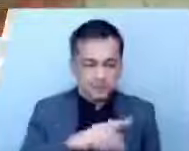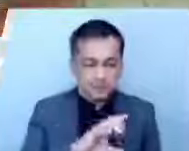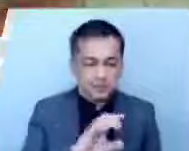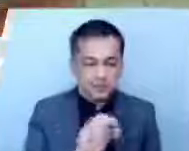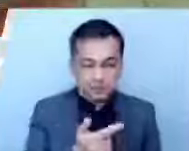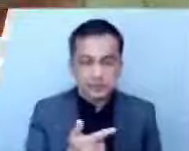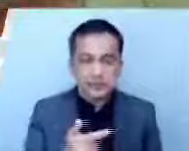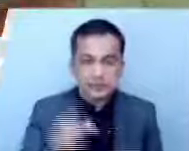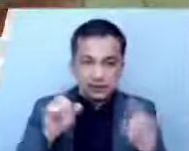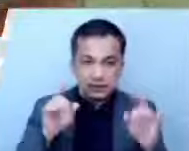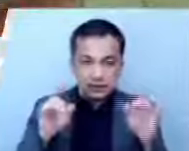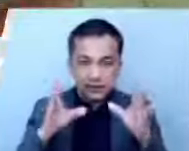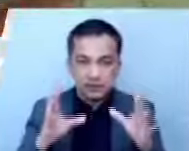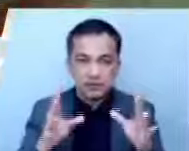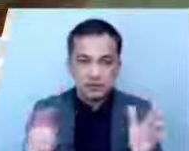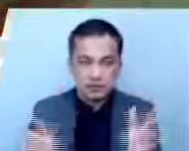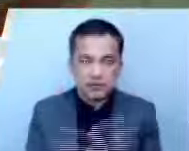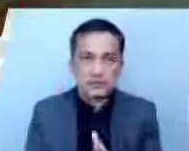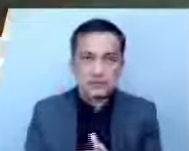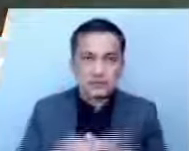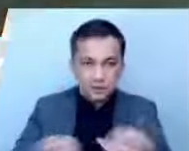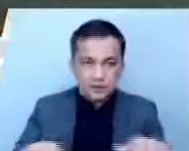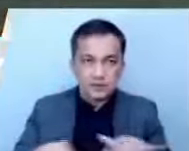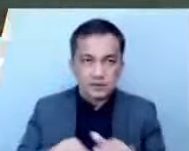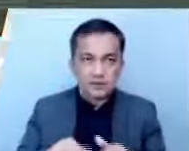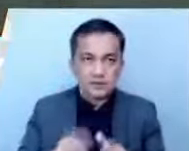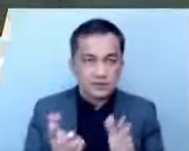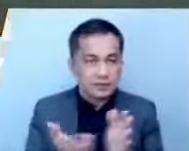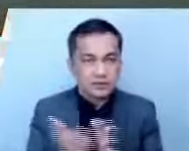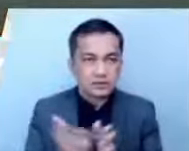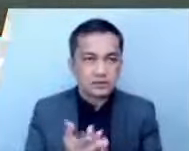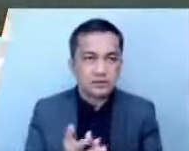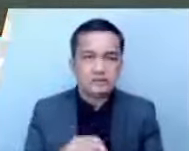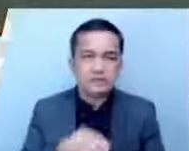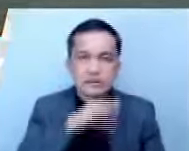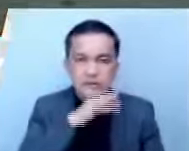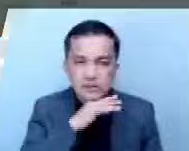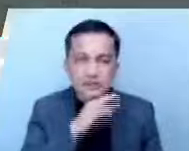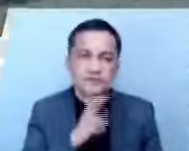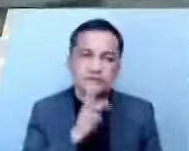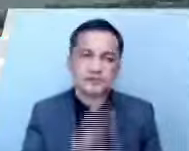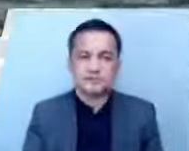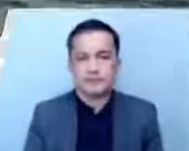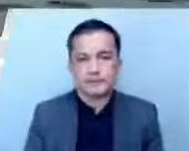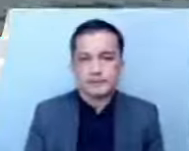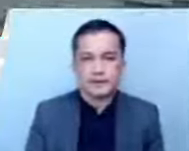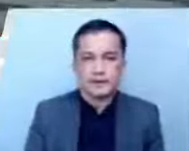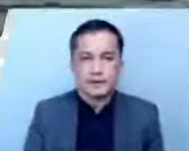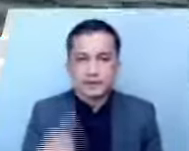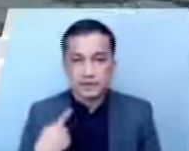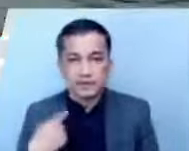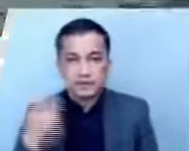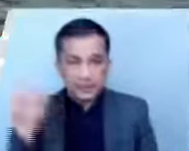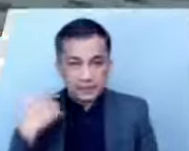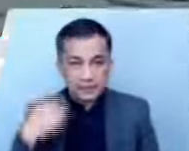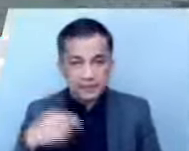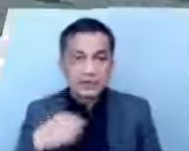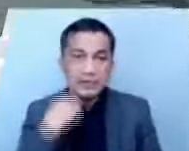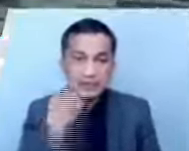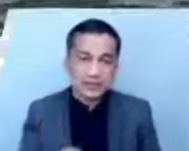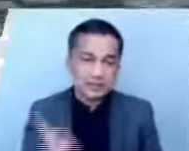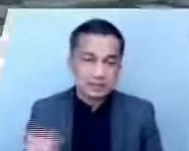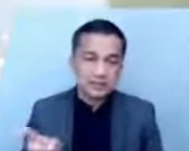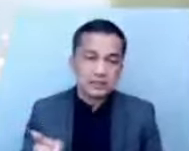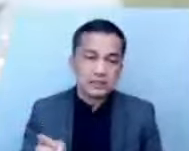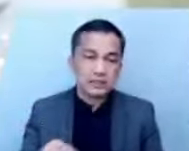delikado at bawal ang paglangoy sa Ilog Pasig dahil kontaminado ang tubig at may mga dati nang nalunod dito, pati na sa